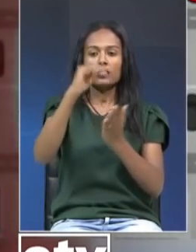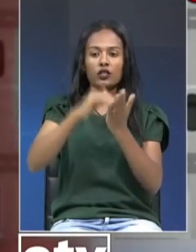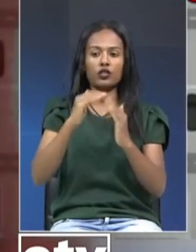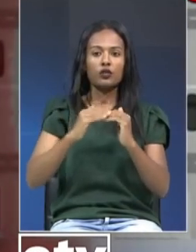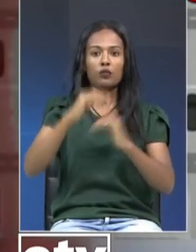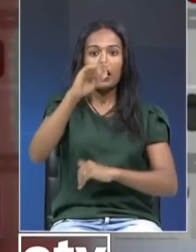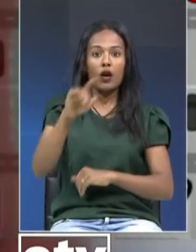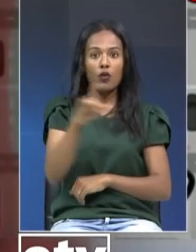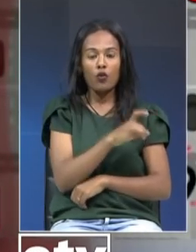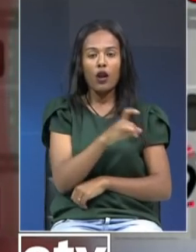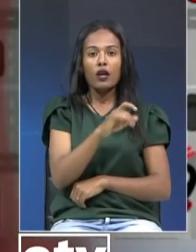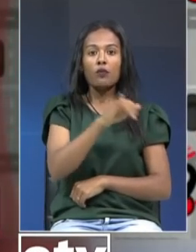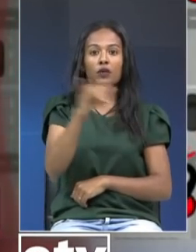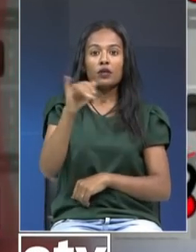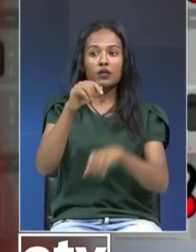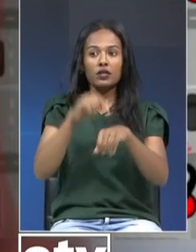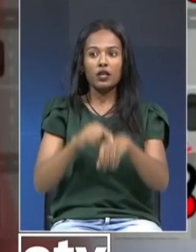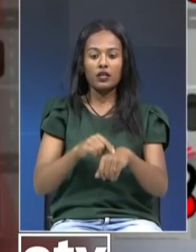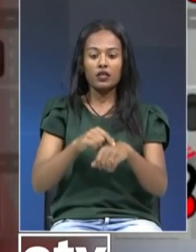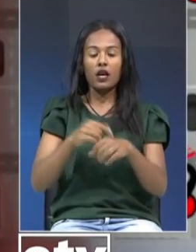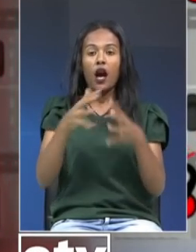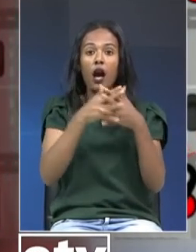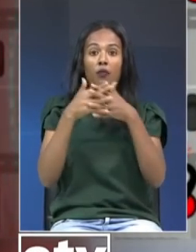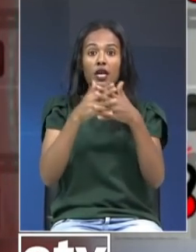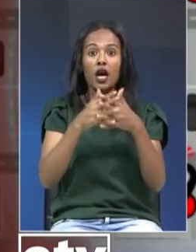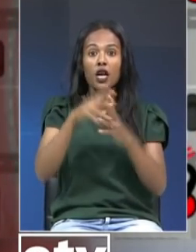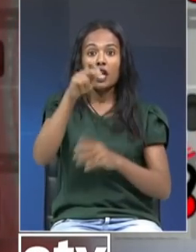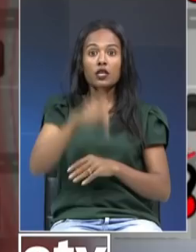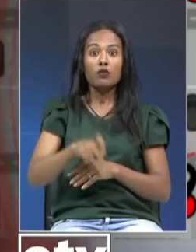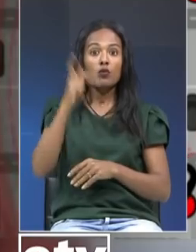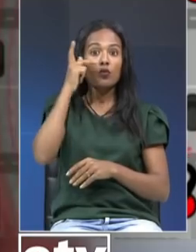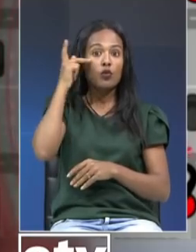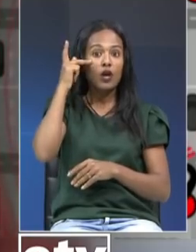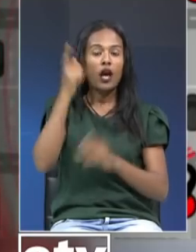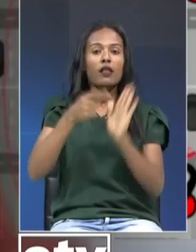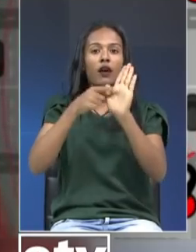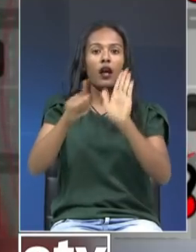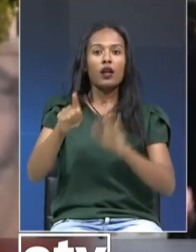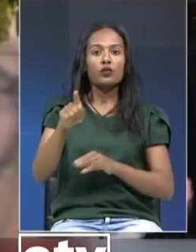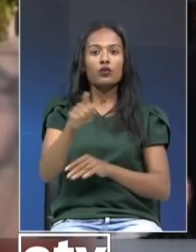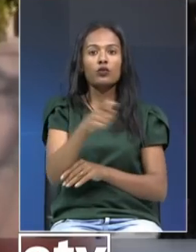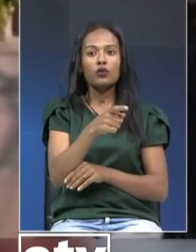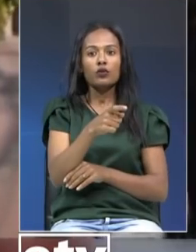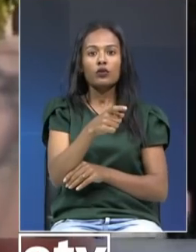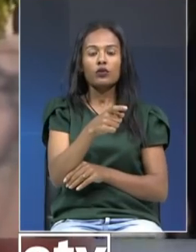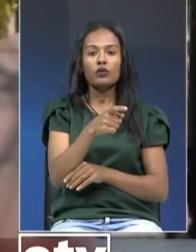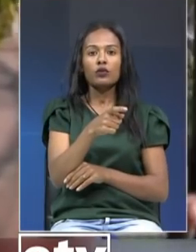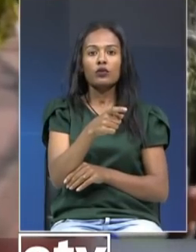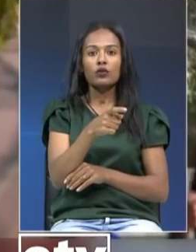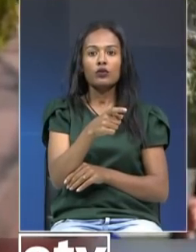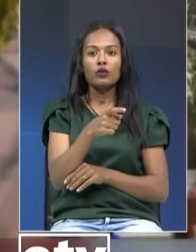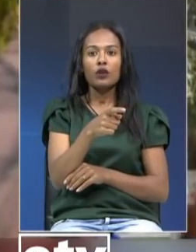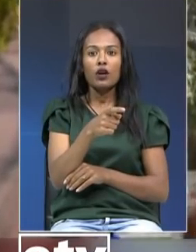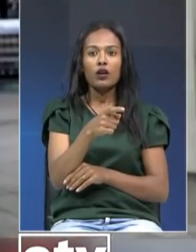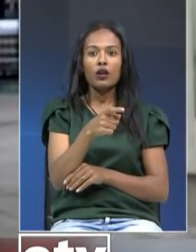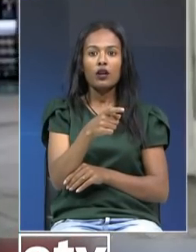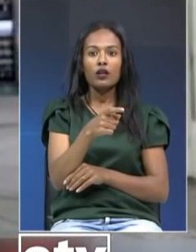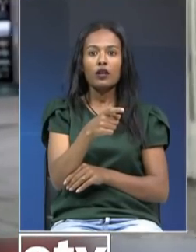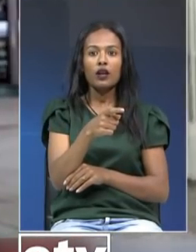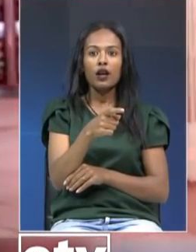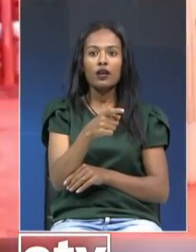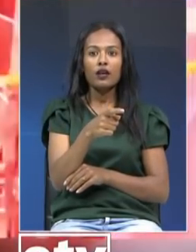ሆኗል። በተመሳሳይ ጊዜ ነው አሜሪካና ደቡብ ኮሪያ ለኮቪድ-19 ተጋላጭ ሆኑት። በደቡብ ኮሪያ ግን እንደ አሜሪካ መዘናጋት